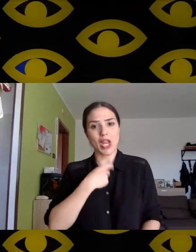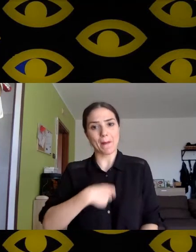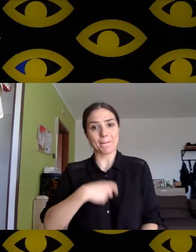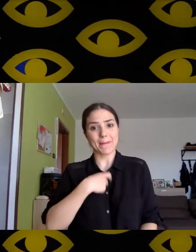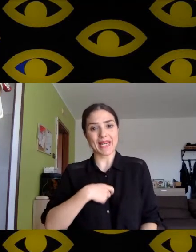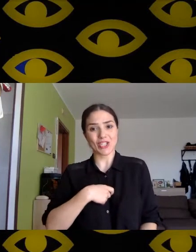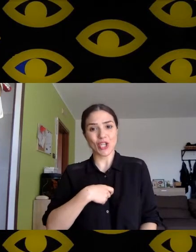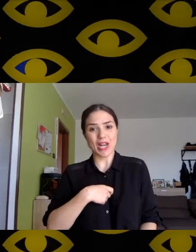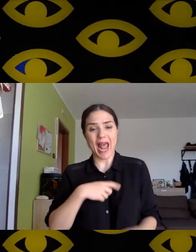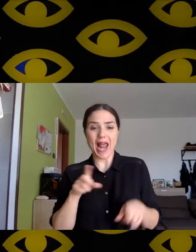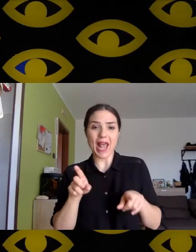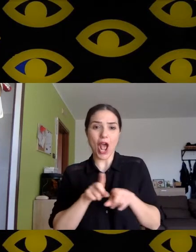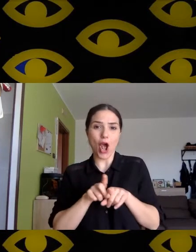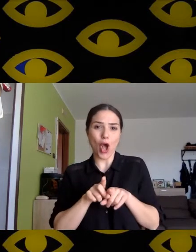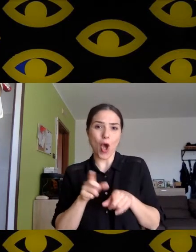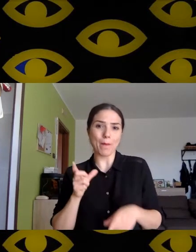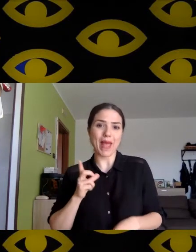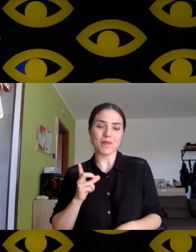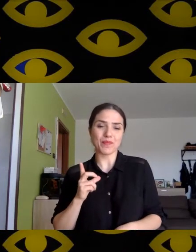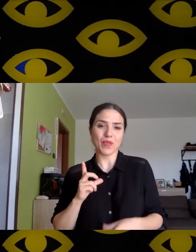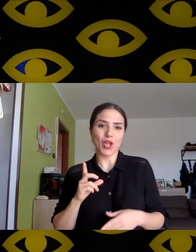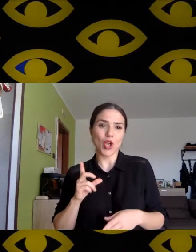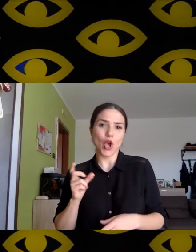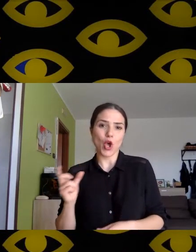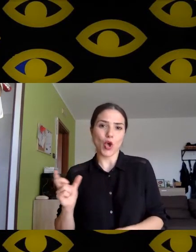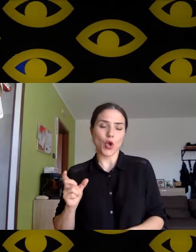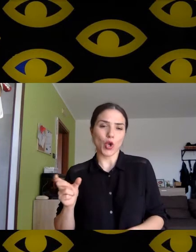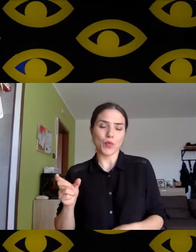e anche tante delle persone che ci stanno seguendo, tra cui